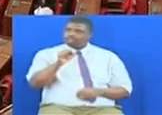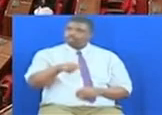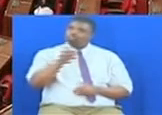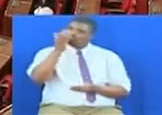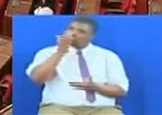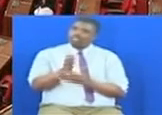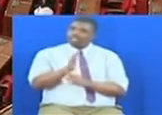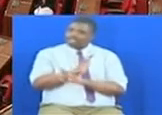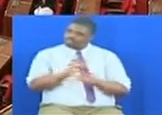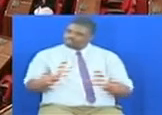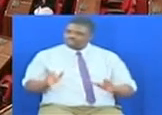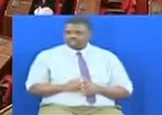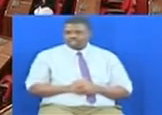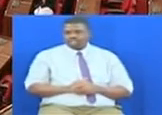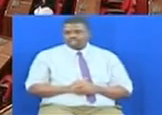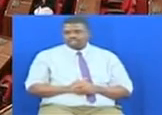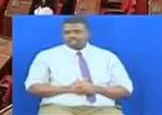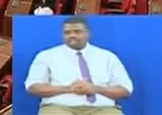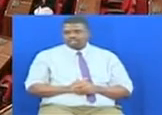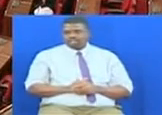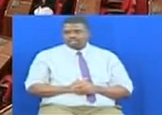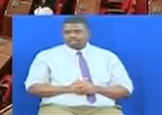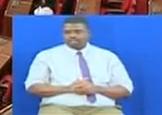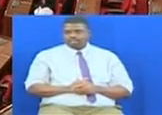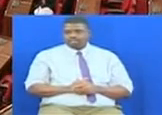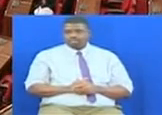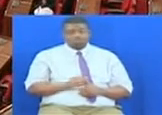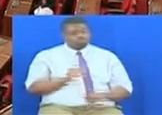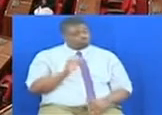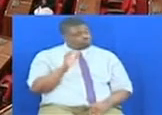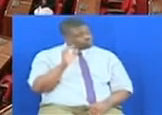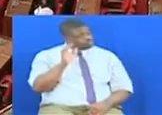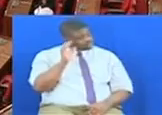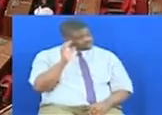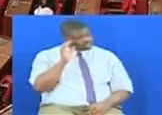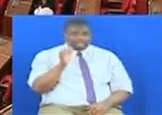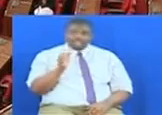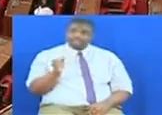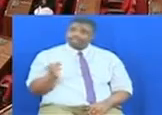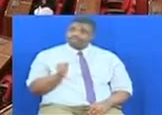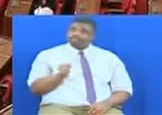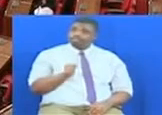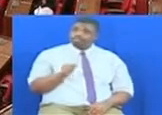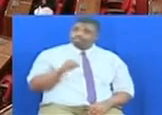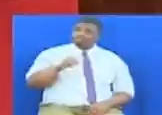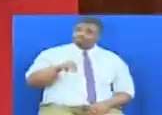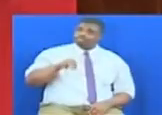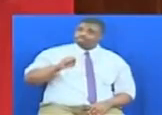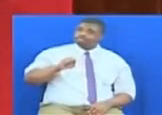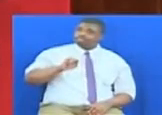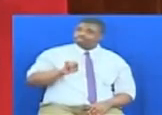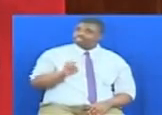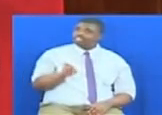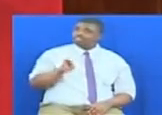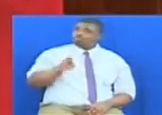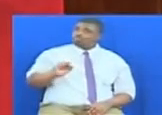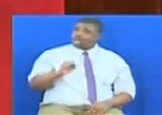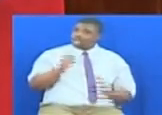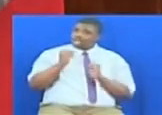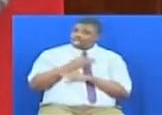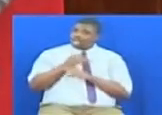kabisa. Na ukimsikia mzee Msigwa analalamika kwamba Mheshimiwa